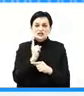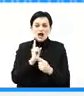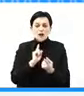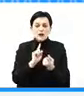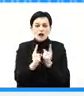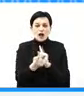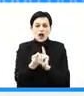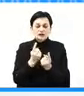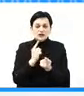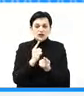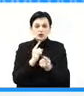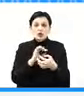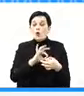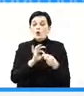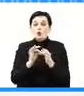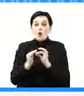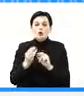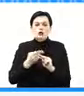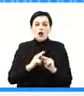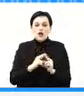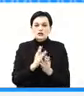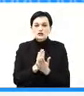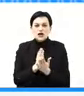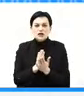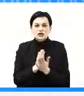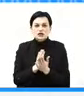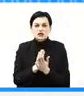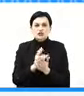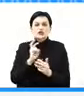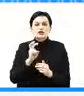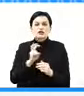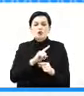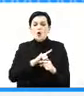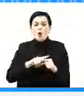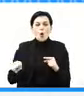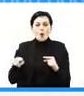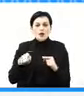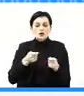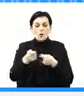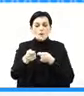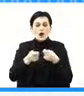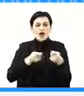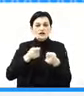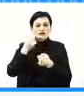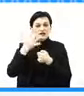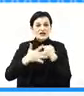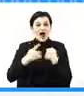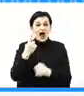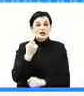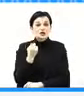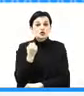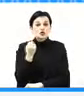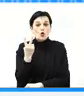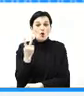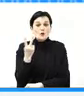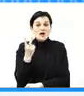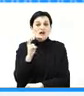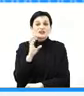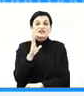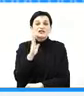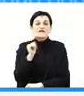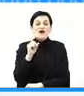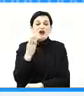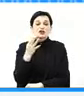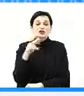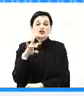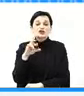გადაადგილება. კონკრეტულად ეს არის ოპერატიული მართვის ცენტრის შენობიდან 112 ვაშლის ჯურისკენ